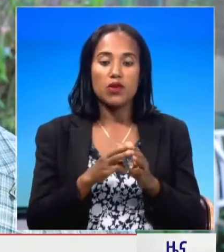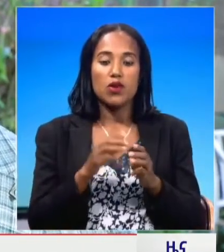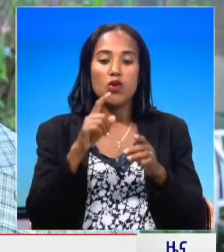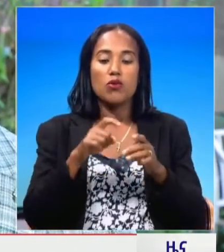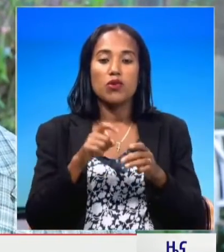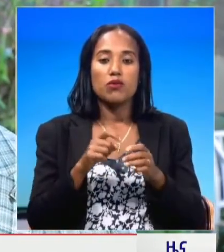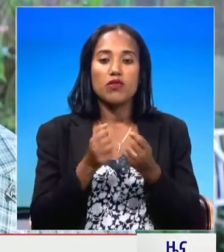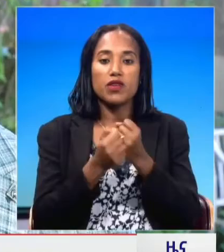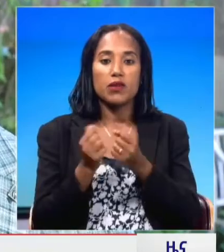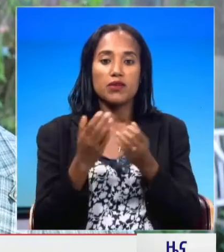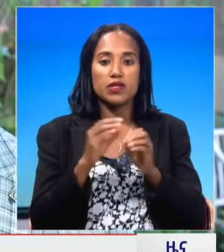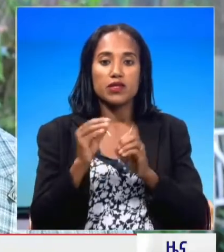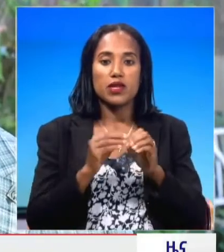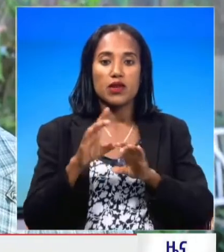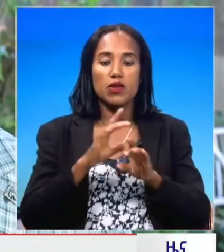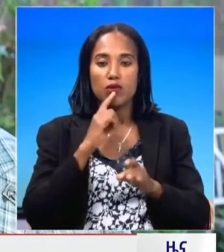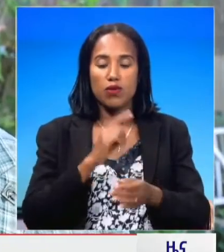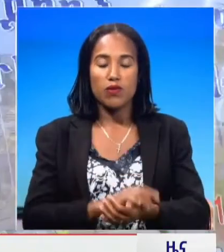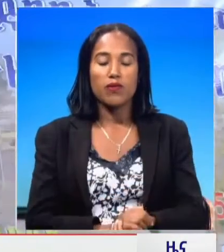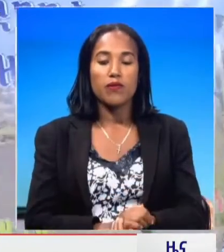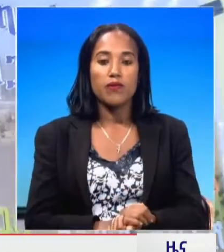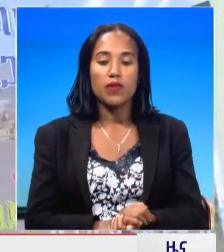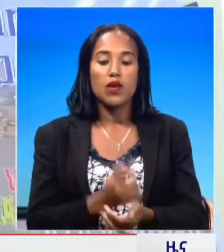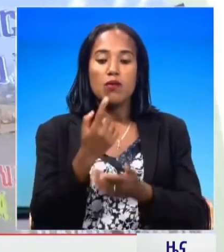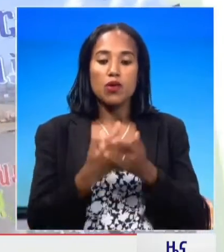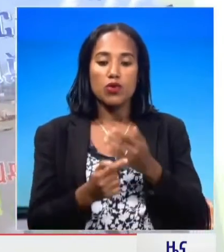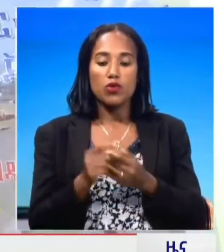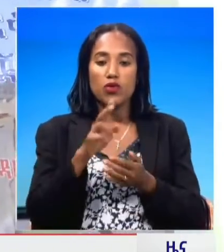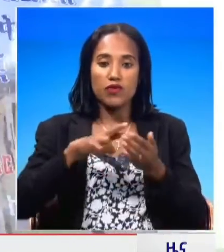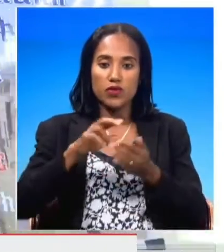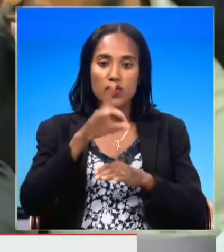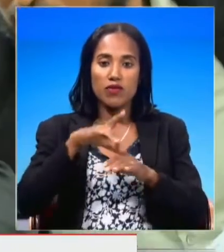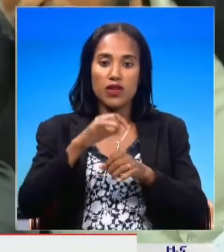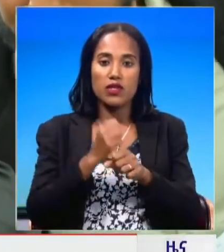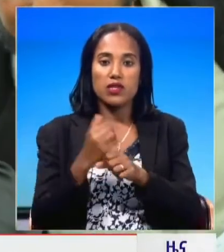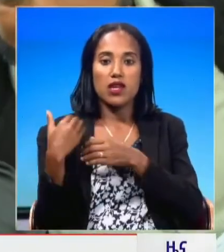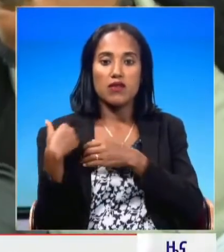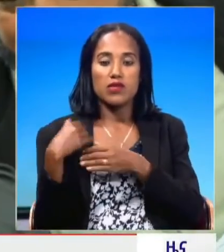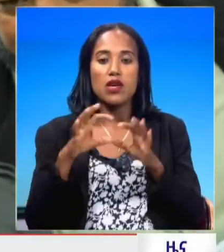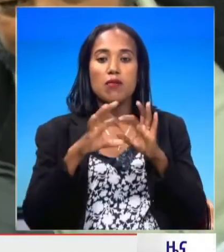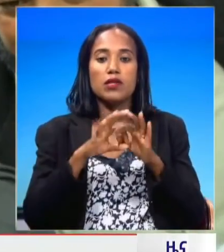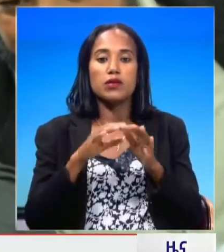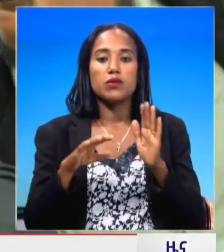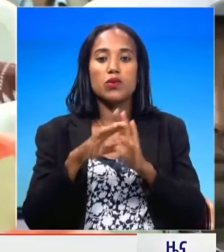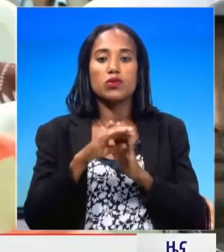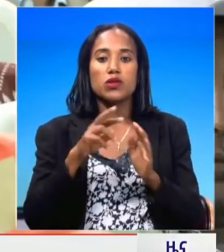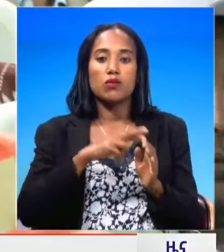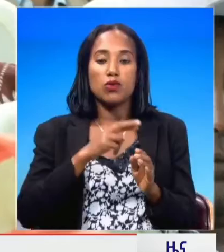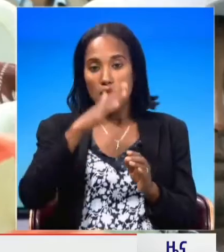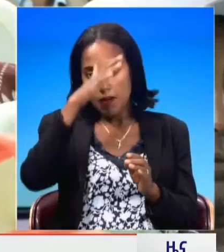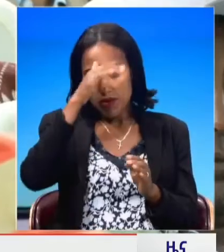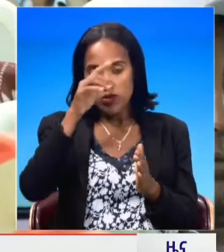መፍትሄ ለመስጠት እንቅስቃሴ እያደረግን ያለንበት ሁኔታ ነው ያለው። በውይይቱ የዩኒቨርሲቲው ከፍተኛ የስራ ኃላፊዎች፣ የማህበረሰብ ተወካዮች፣ የሃይማኖት አባቶች፣